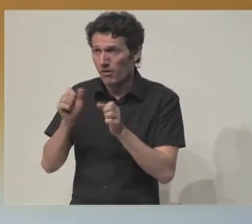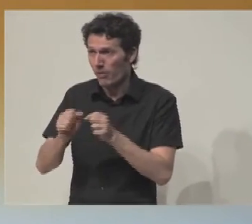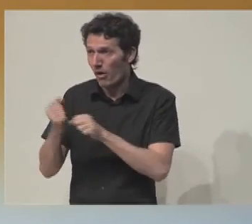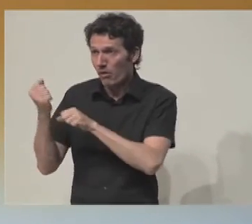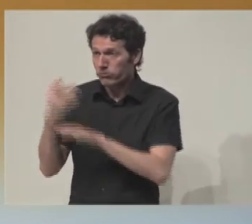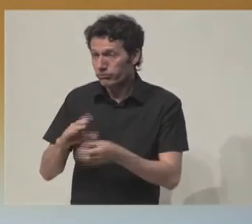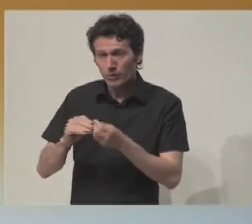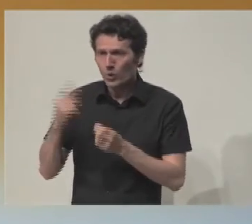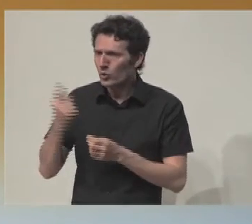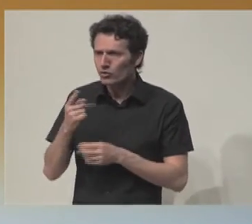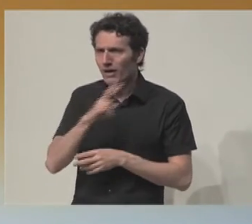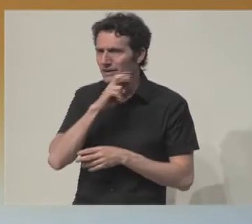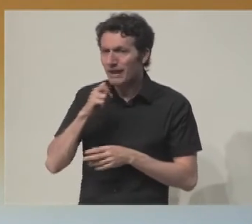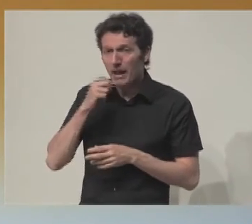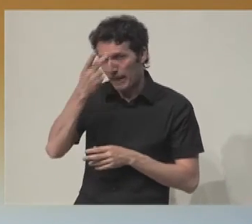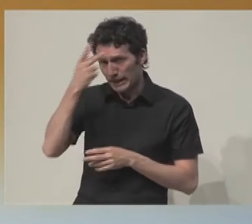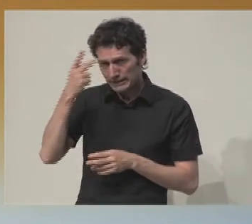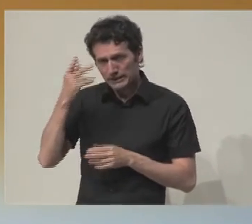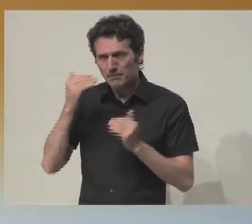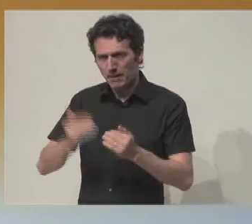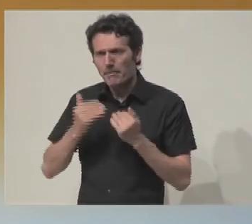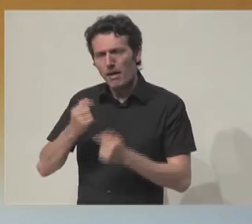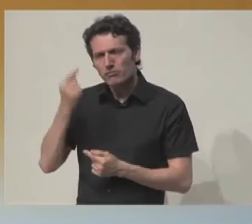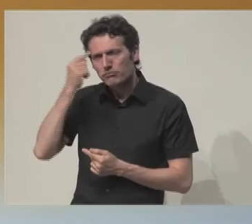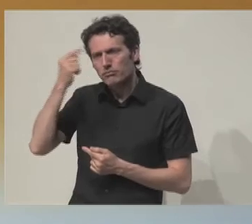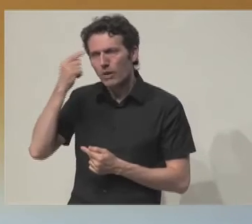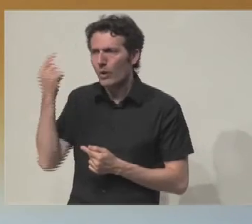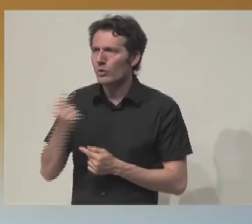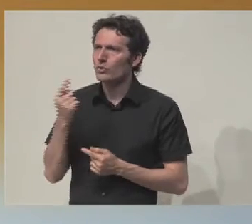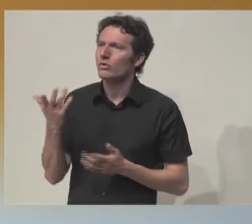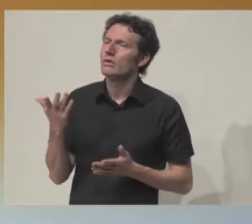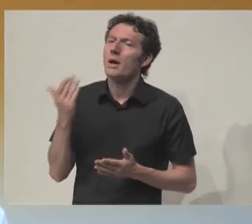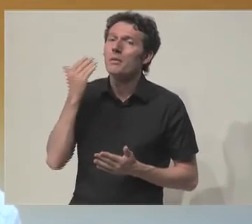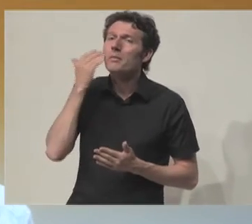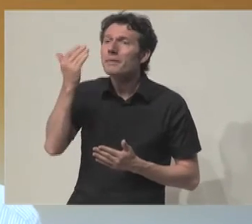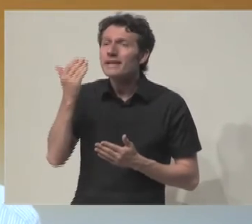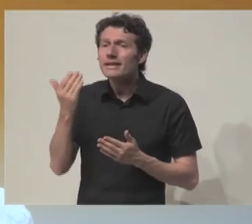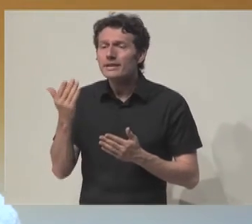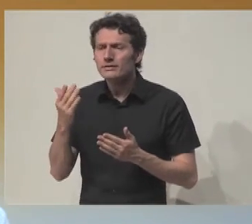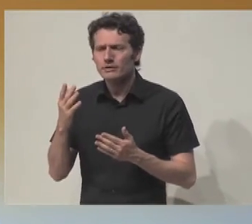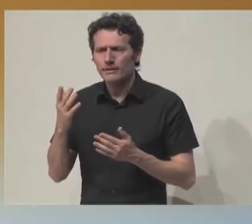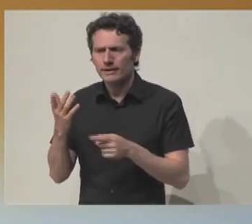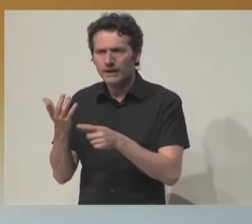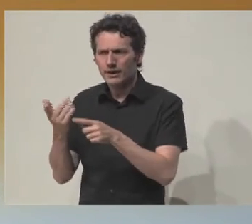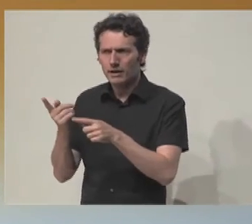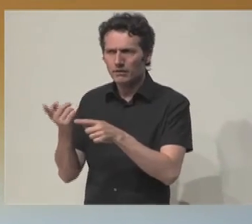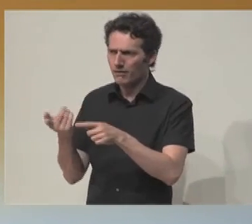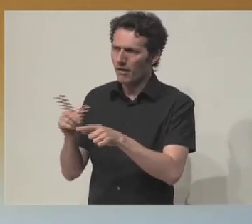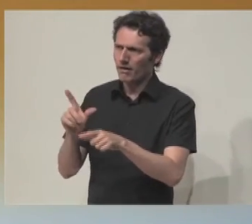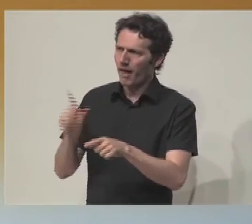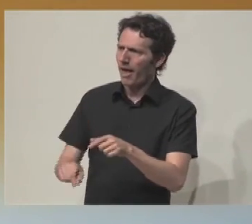à israël et à la palestine si les choses ont un sens c'est à dire